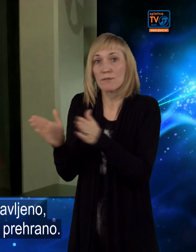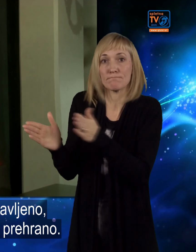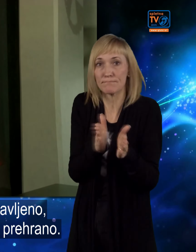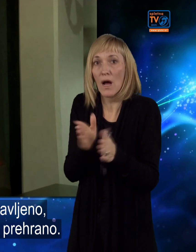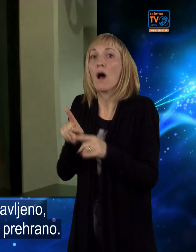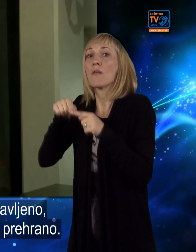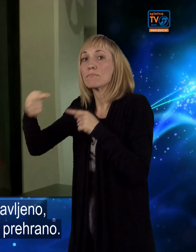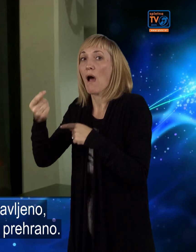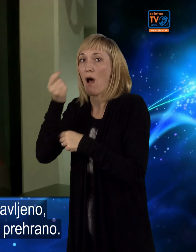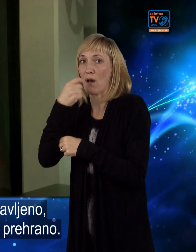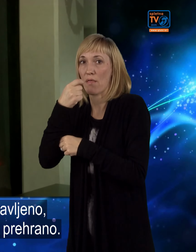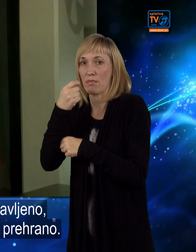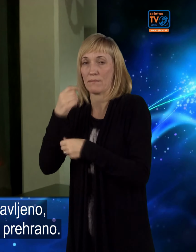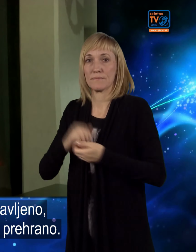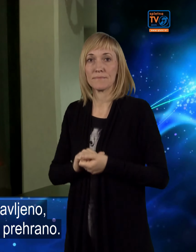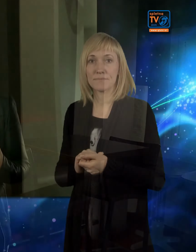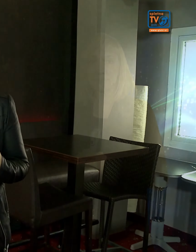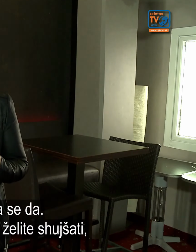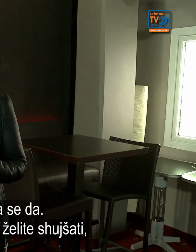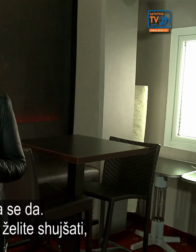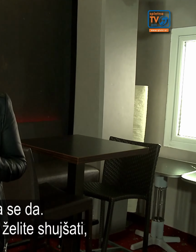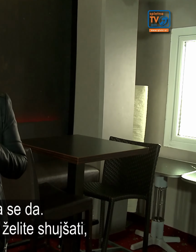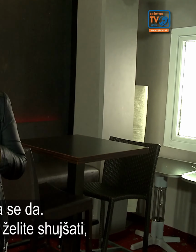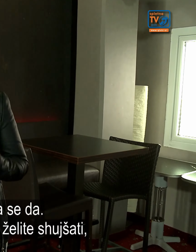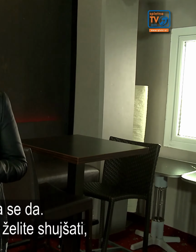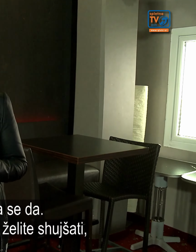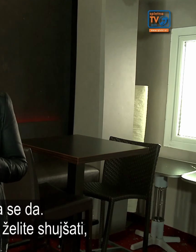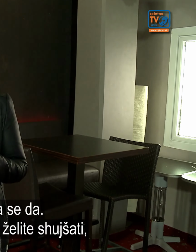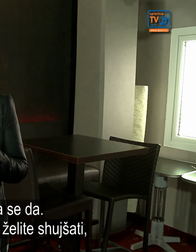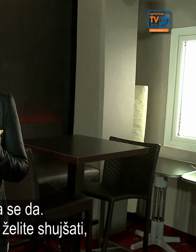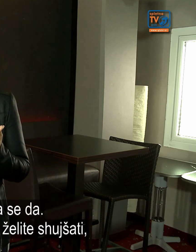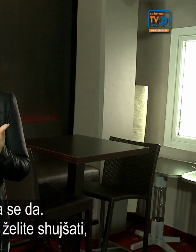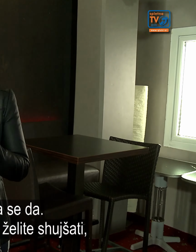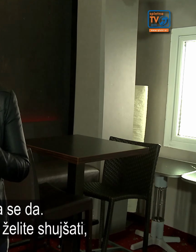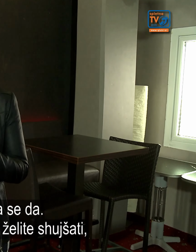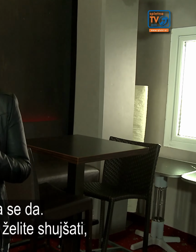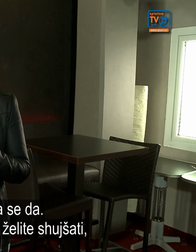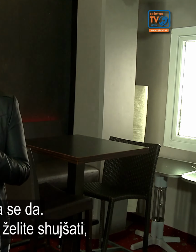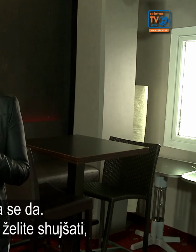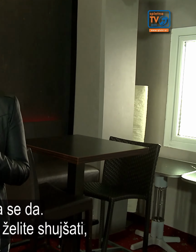nadaljevati naprej na prehrano.